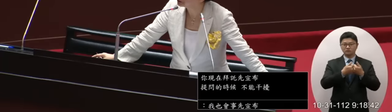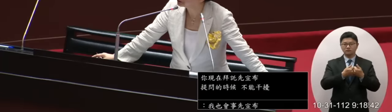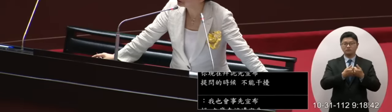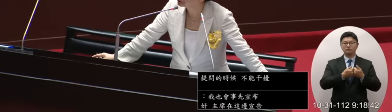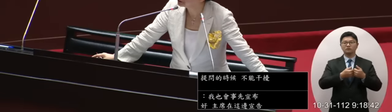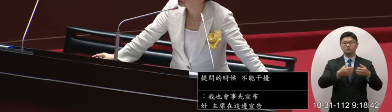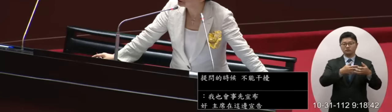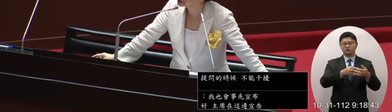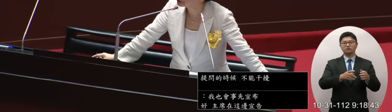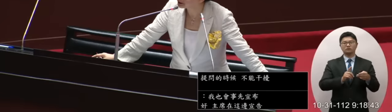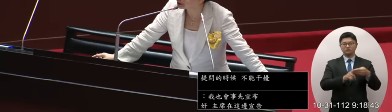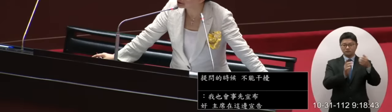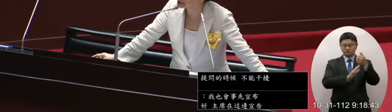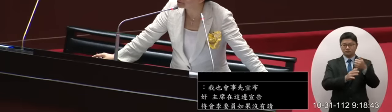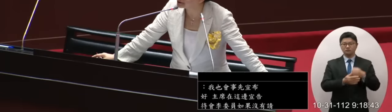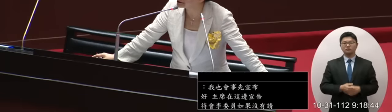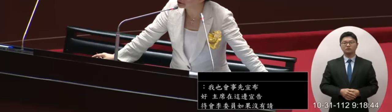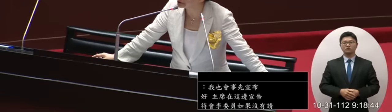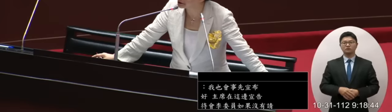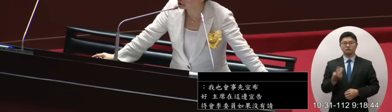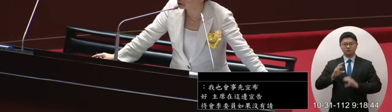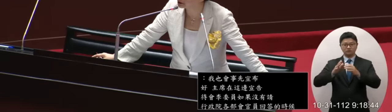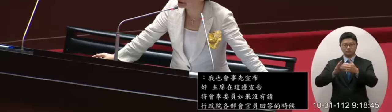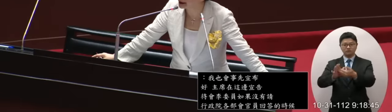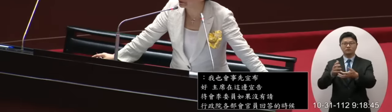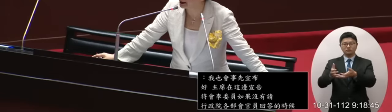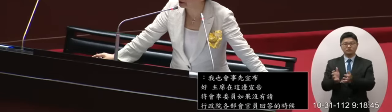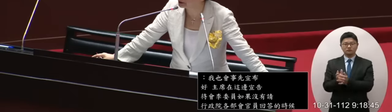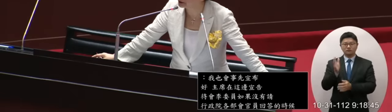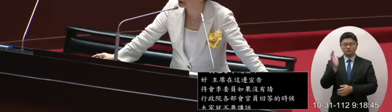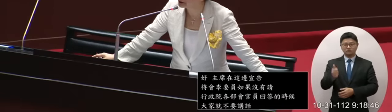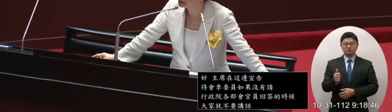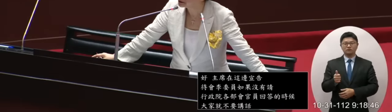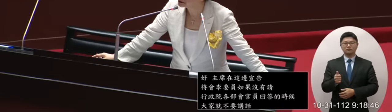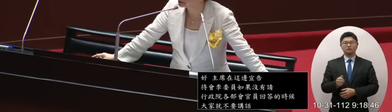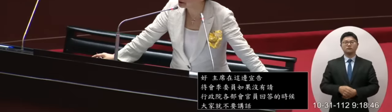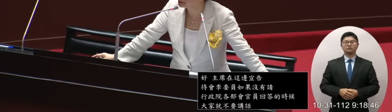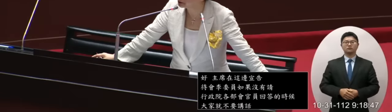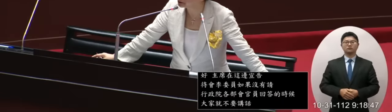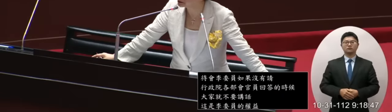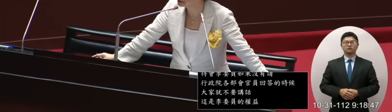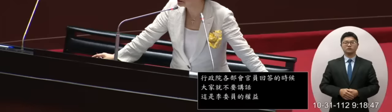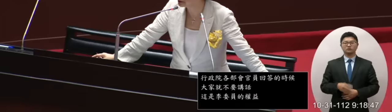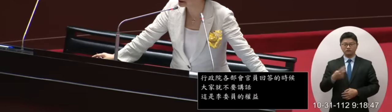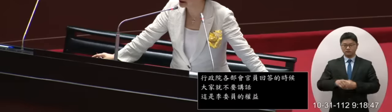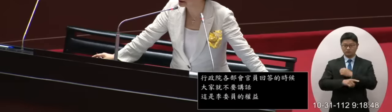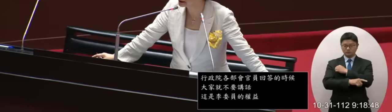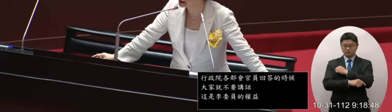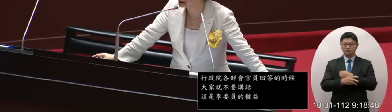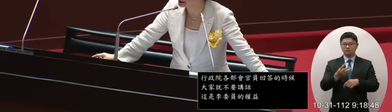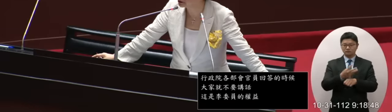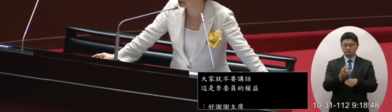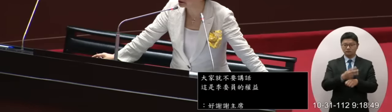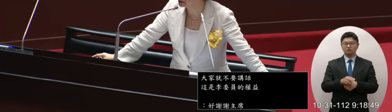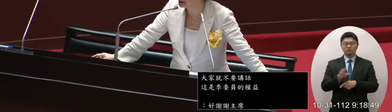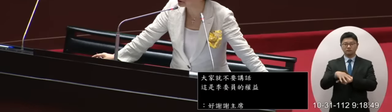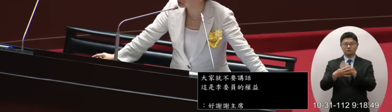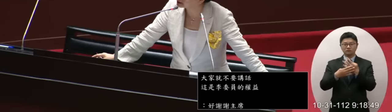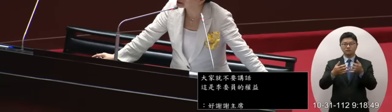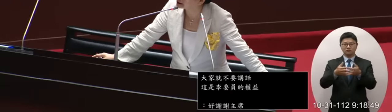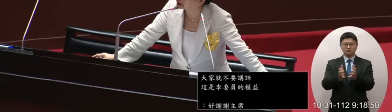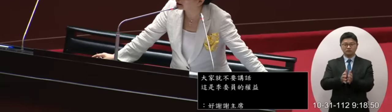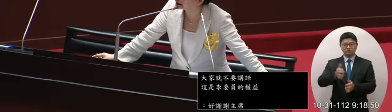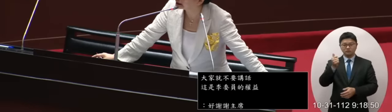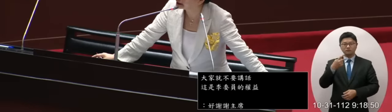济部王部长、国发会龚祖伟， 最后三分钟的时候，再拜托农业部部长以及公平会